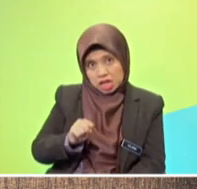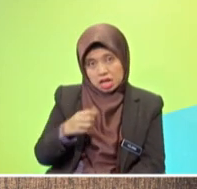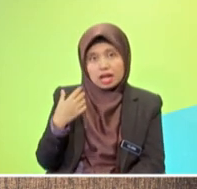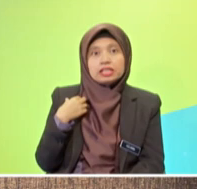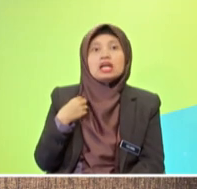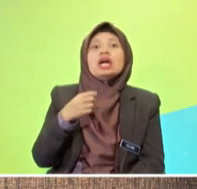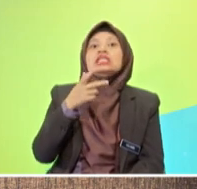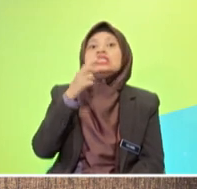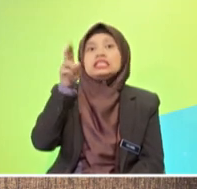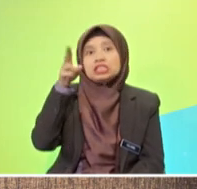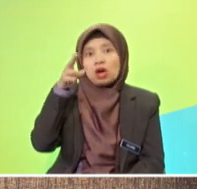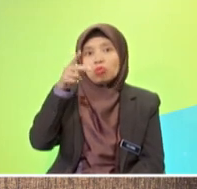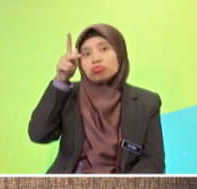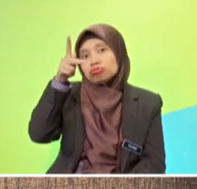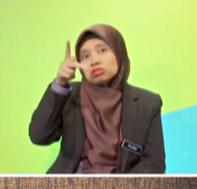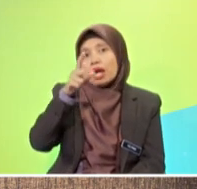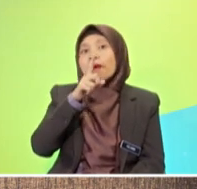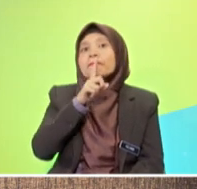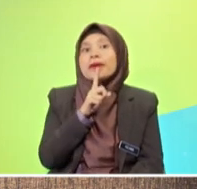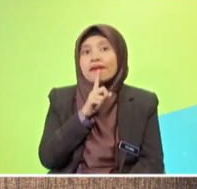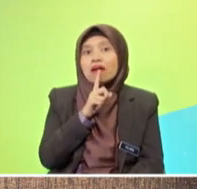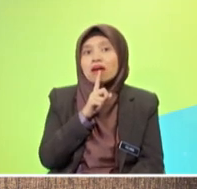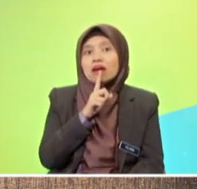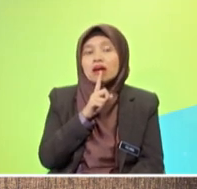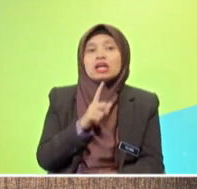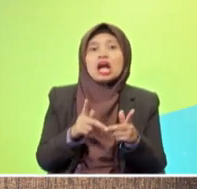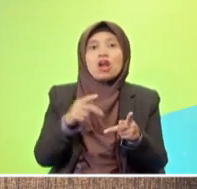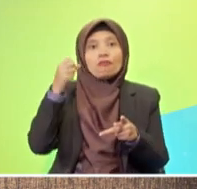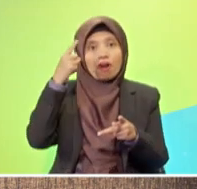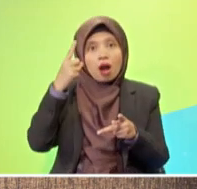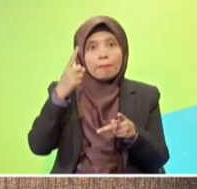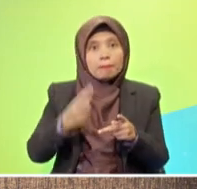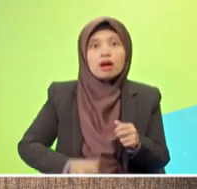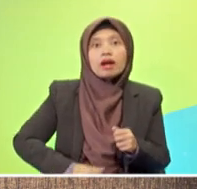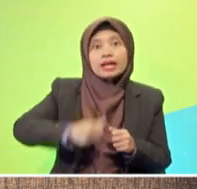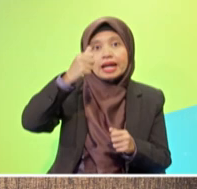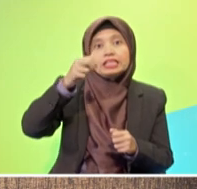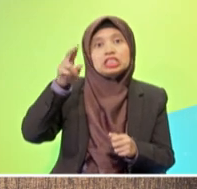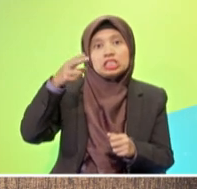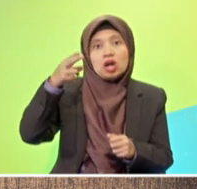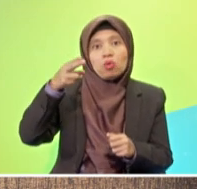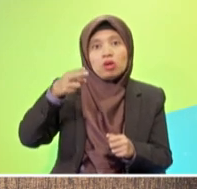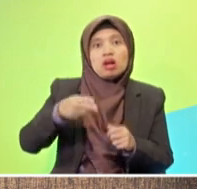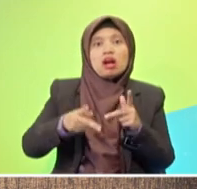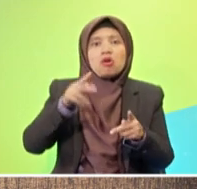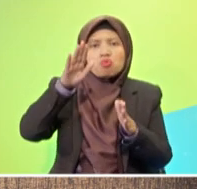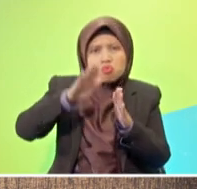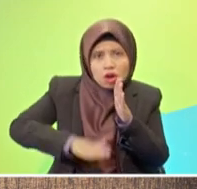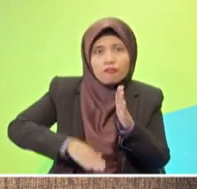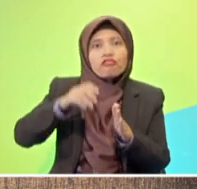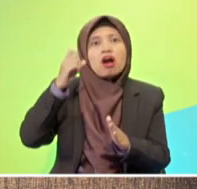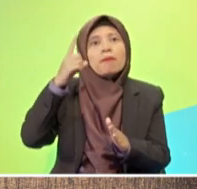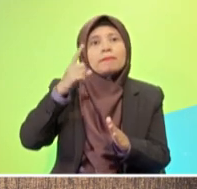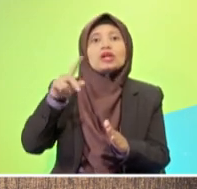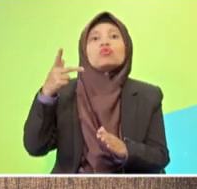jadi macam Tadi mereka Paham mereka angkat kaki hijau kalau kurang paham mereka angkat kaki kuning kalau